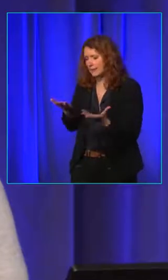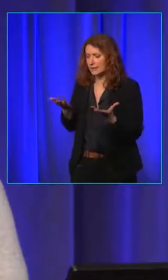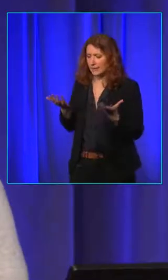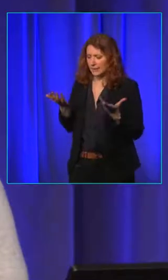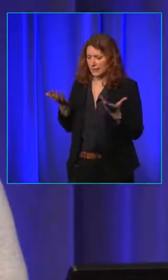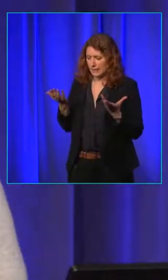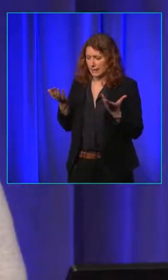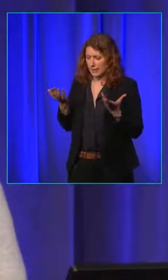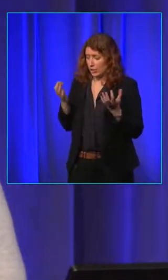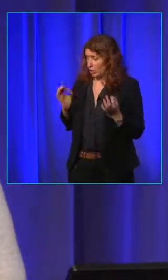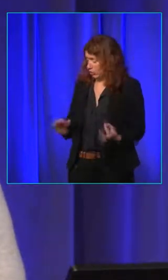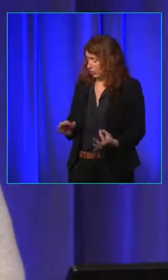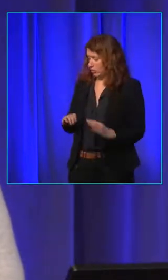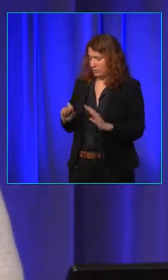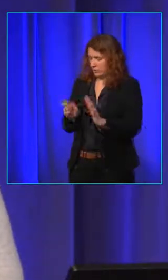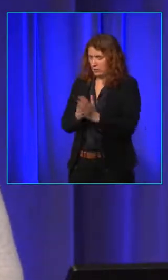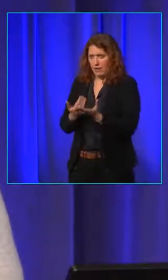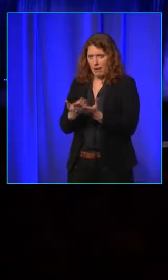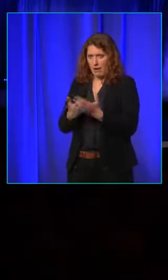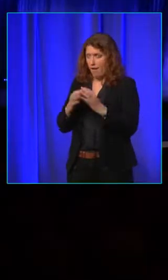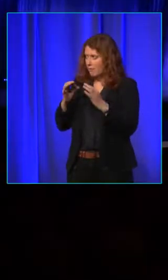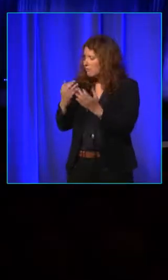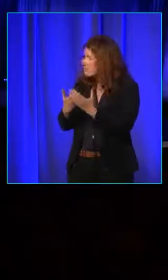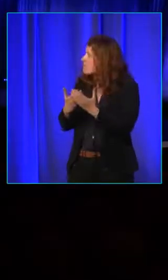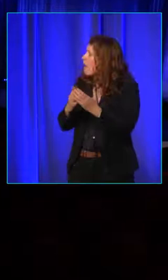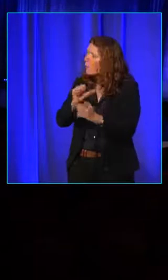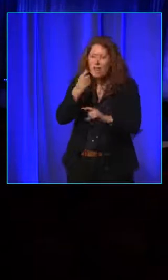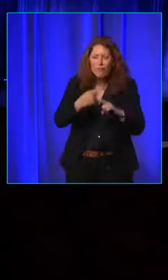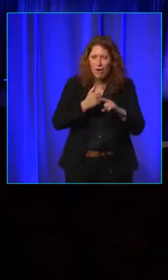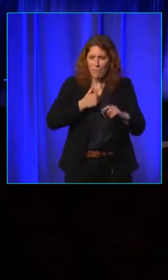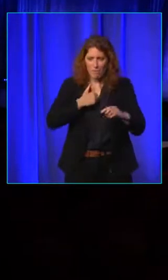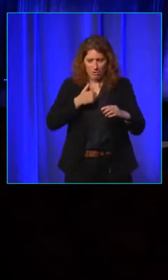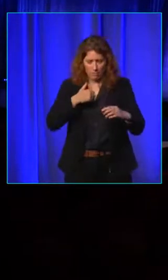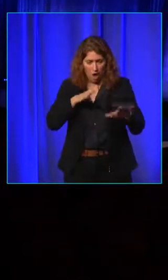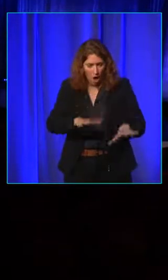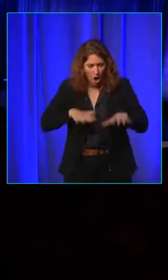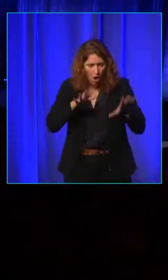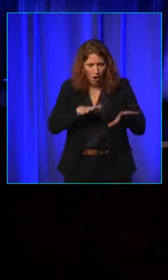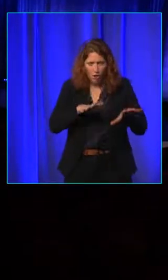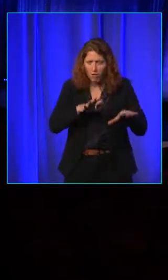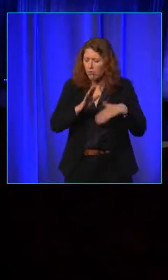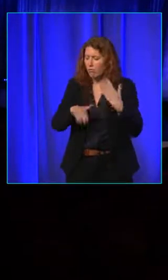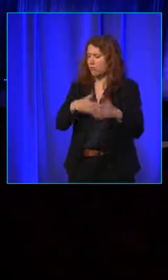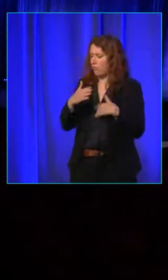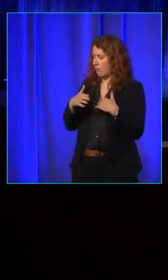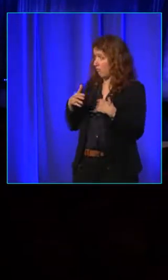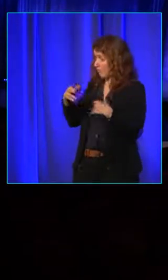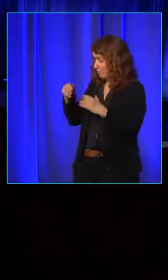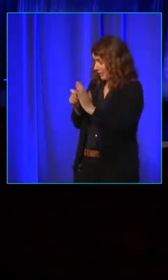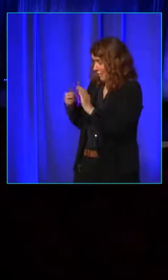fait, ce que j'ai le moins perdu, justement, c'est toute cette rapidité d'exécution lorsque j'avais une ouverture pour faire une